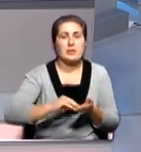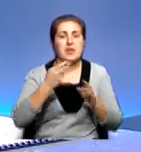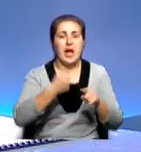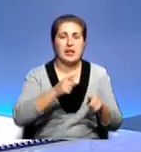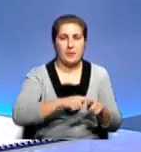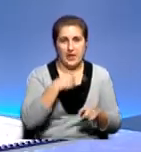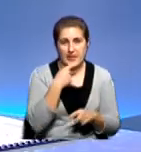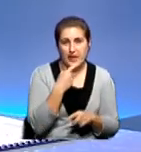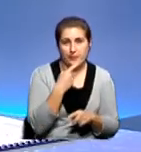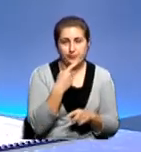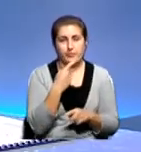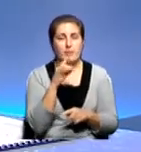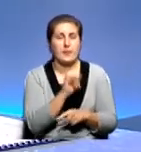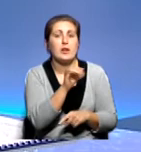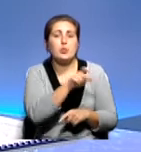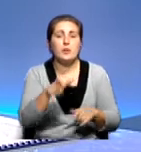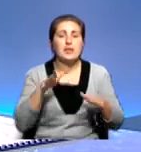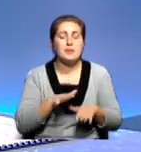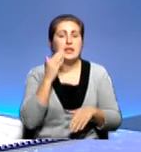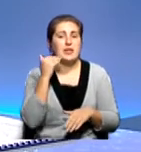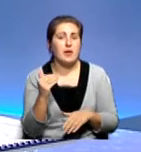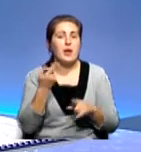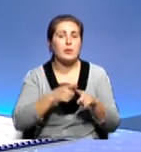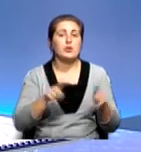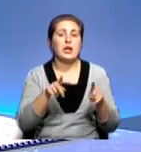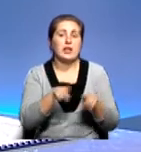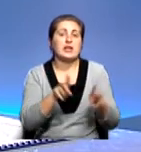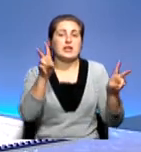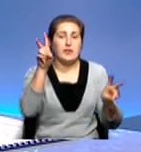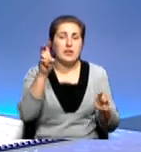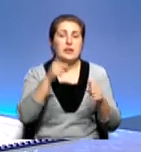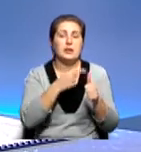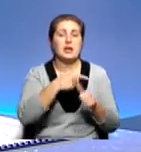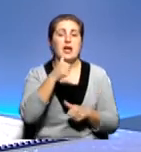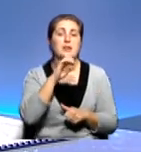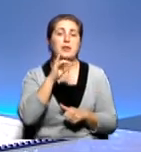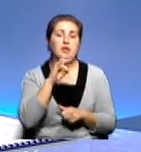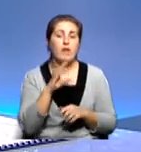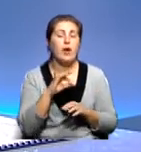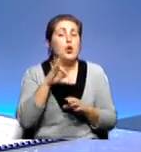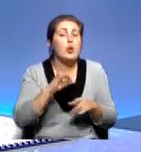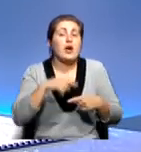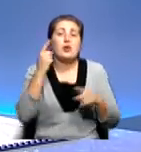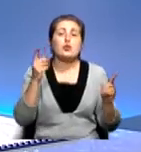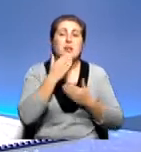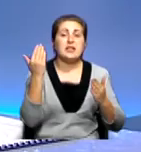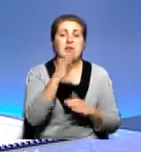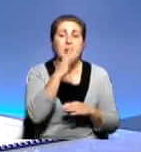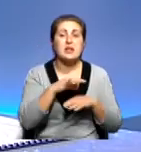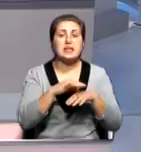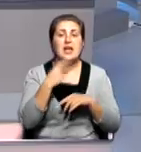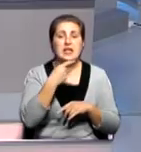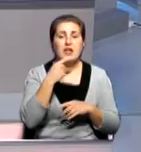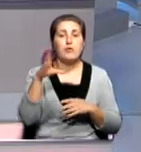этом языке да Или людьми крымскими татарами К тому же называется надо имени гаспринского но тем не менее говорят что последнее время носители